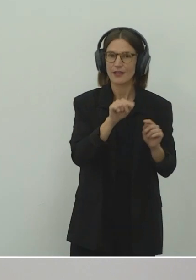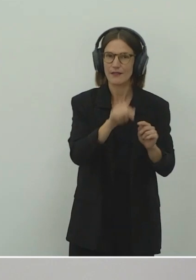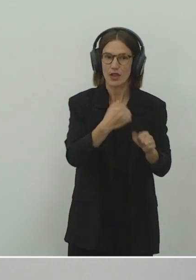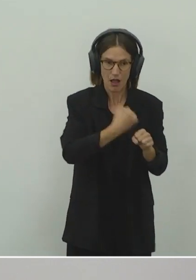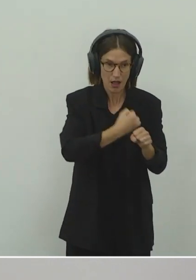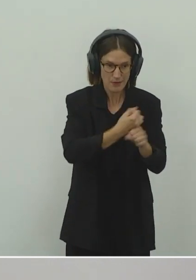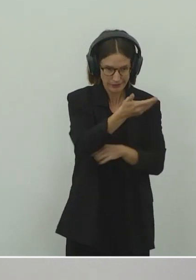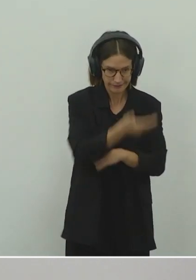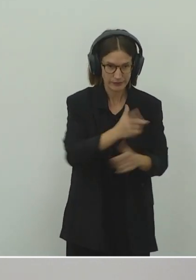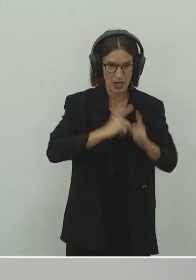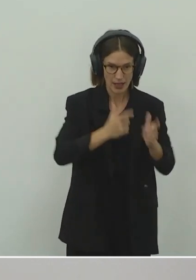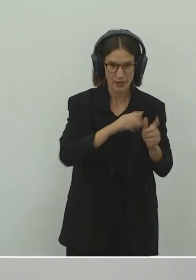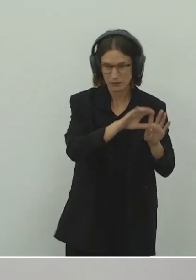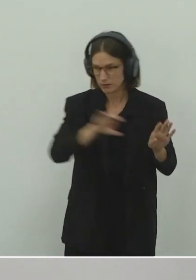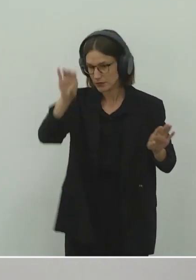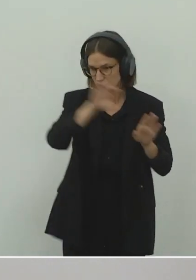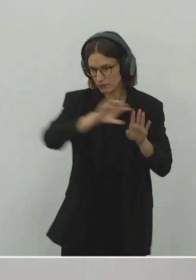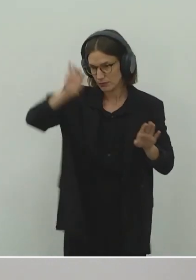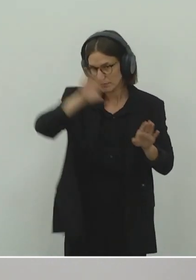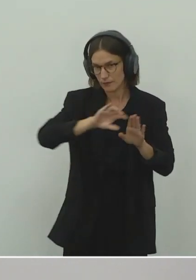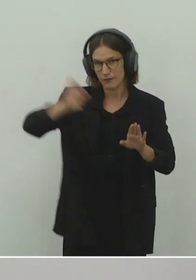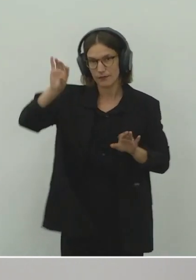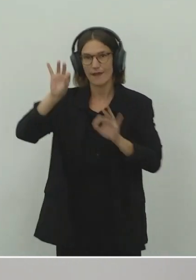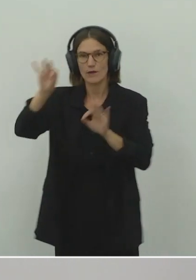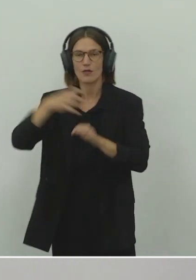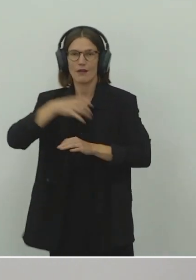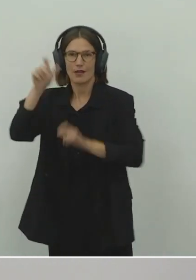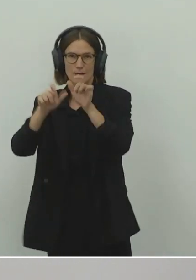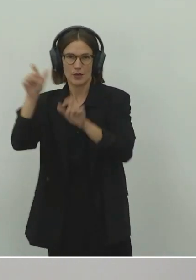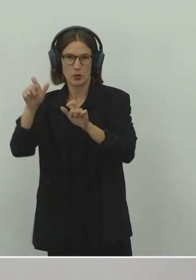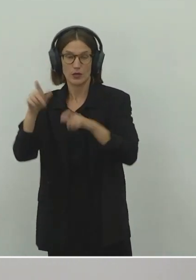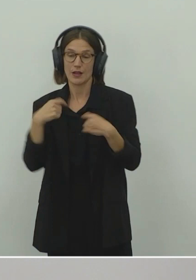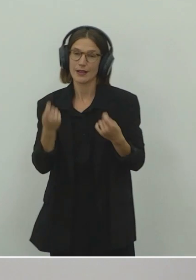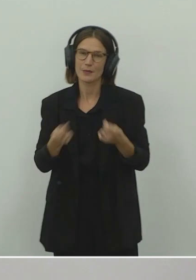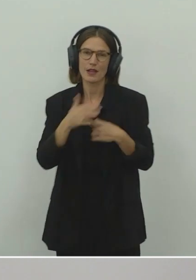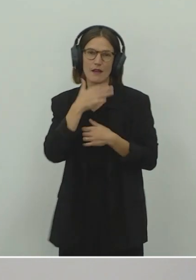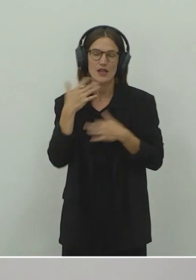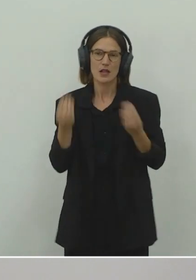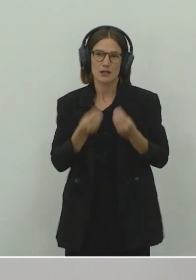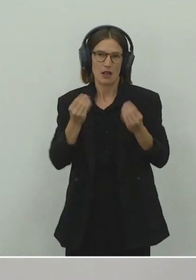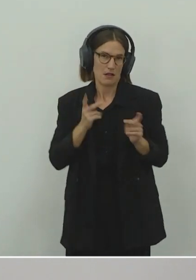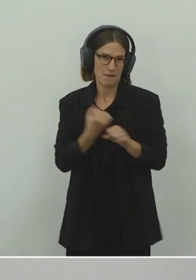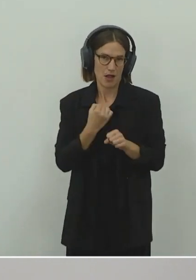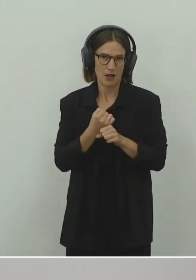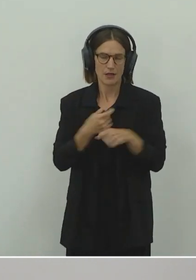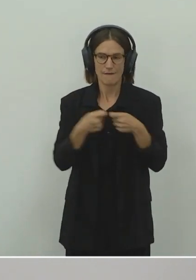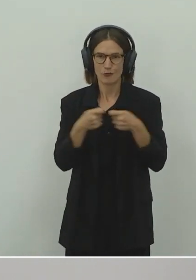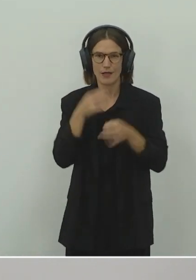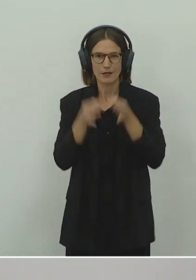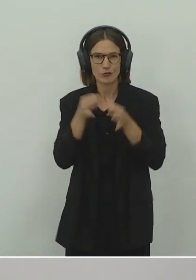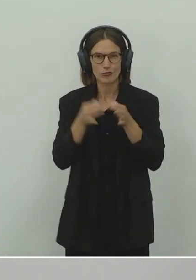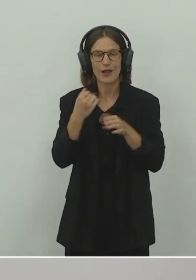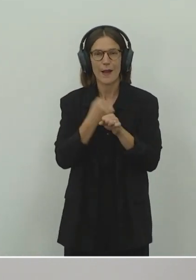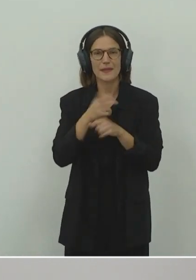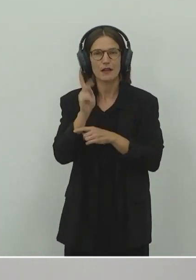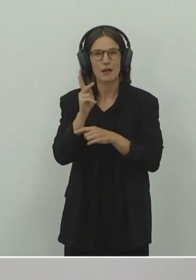vieles machen, sehr vieles, das nicht wirklich sinnvoll ist. Man kann, und da gibt es eine spannende Arbeiterkammerstudie von 2017 mit